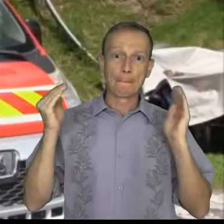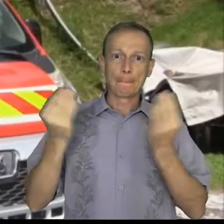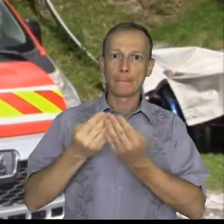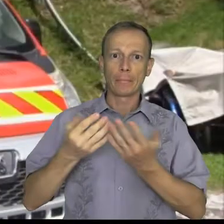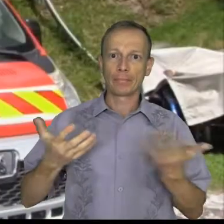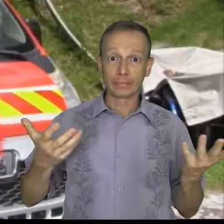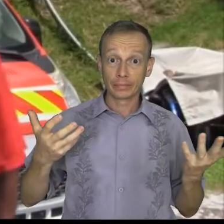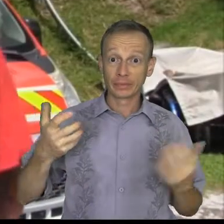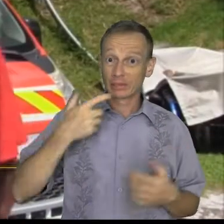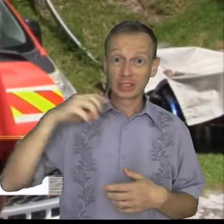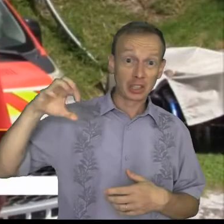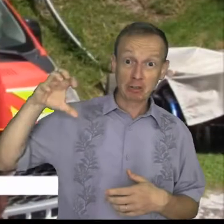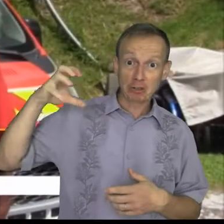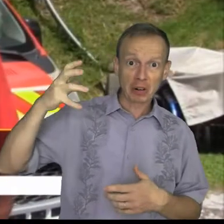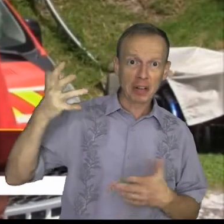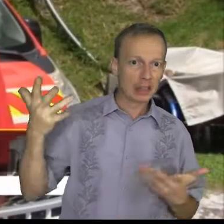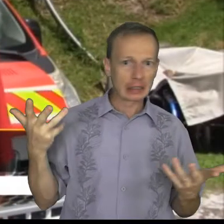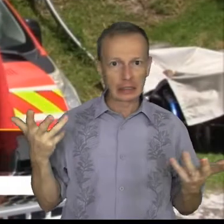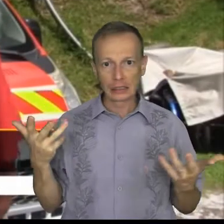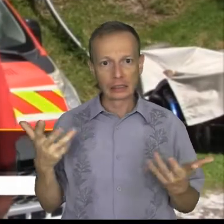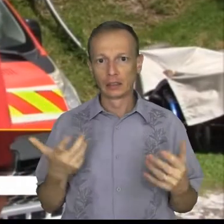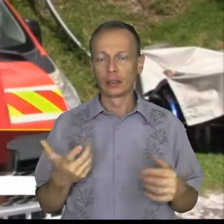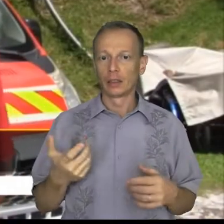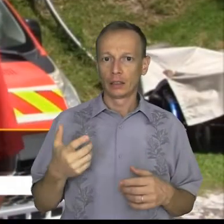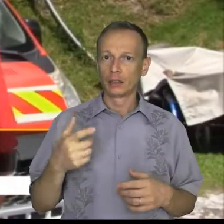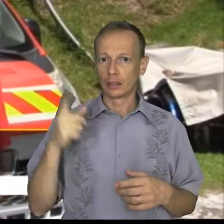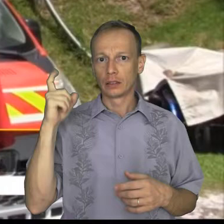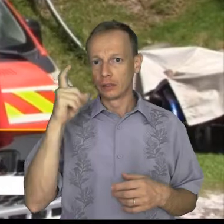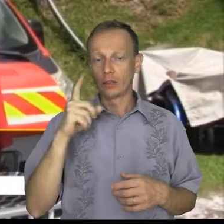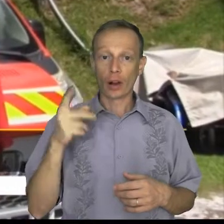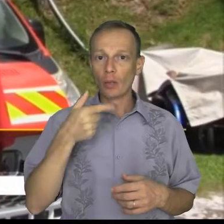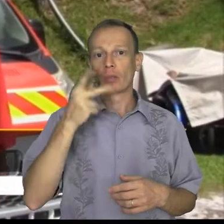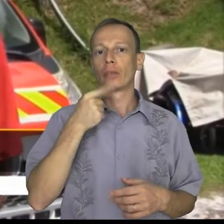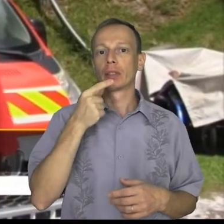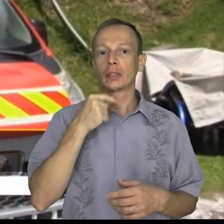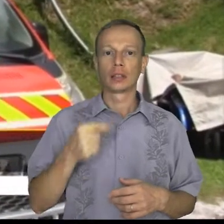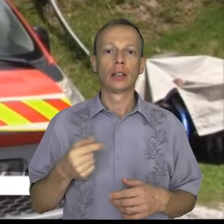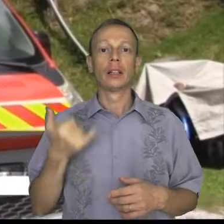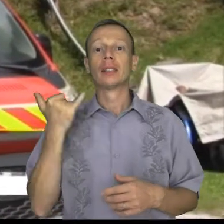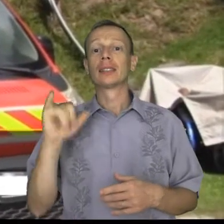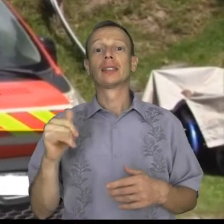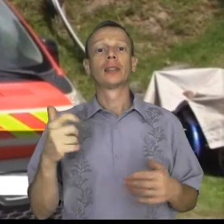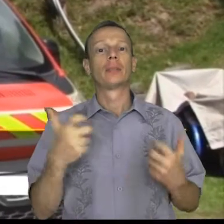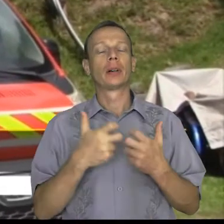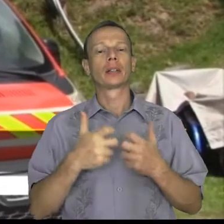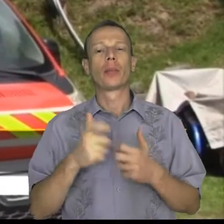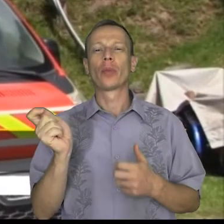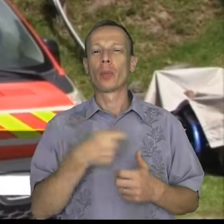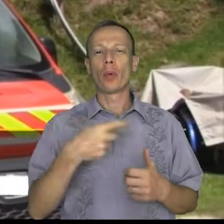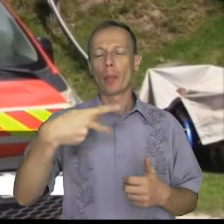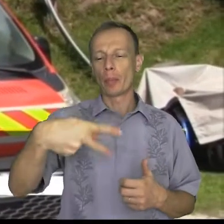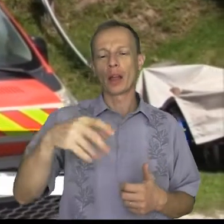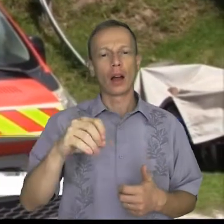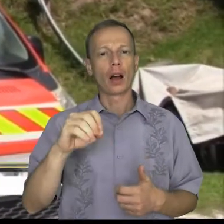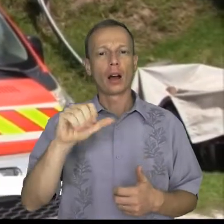hein, le parcours aérien, comme c'est dans un espace clos, il n'y a pas le soleil. Donc voilà, c'est plus